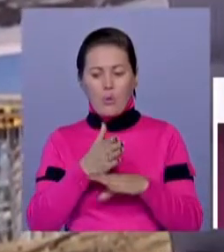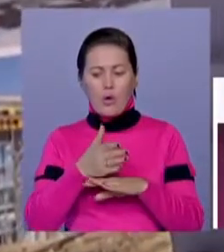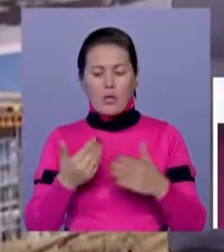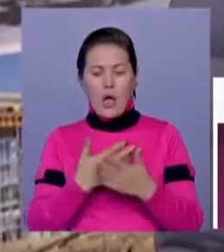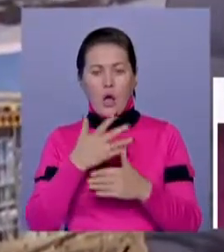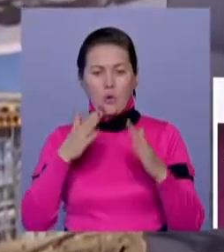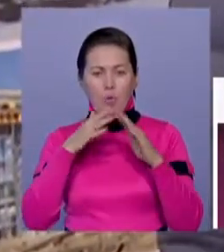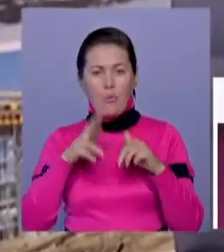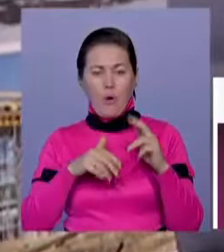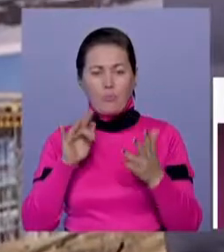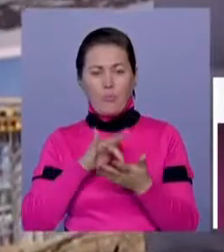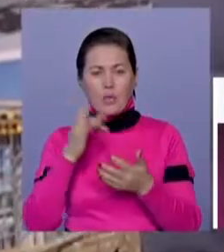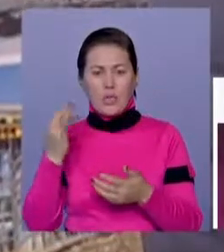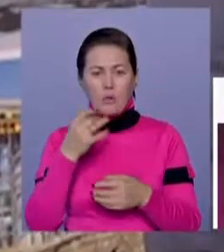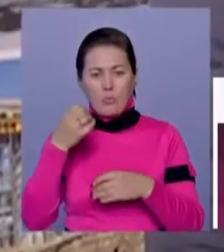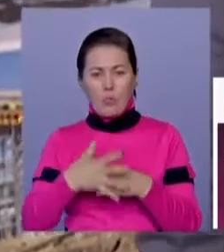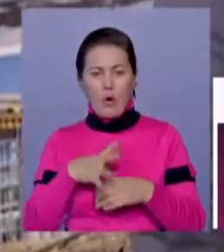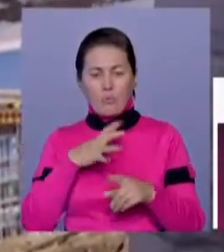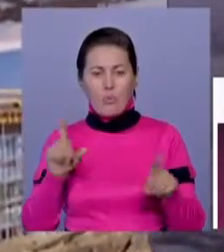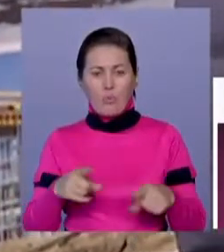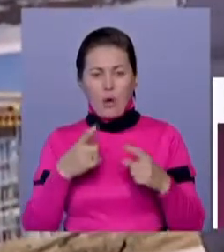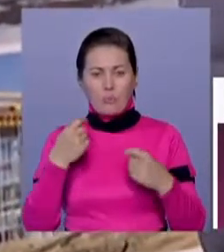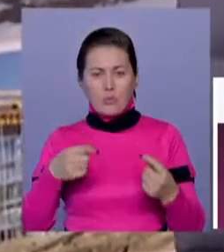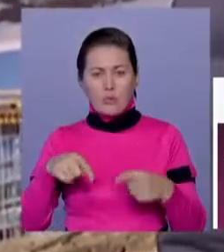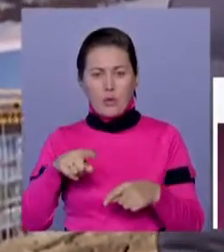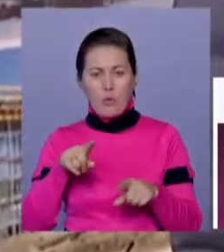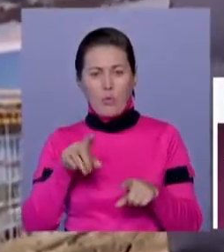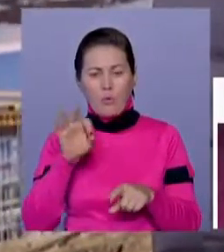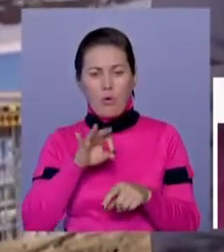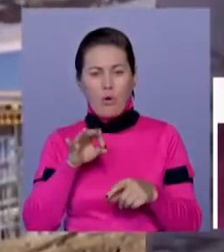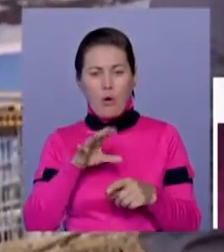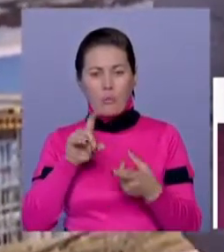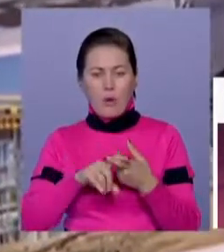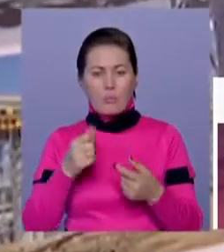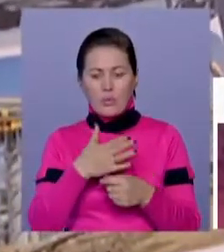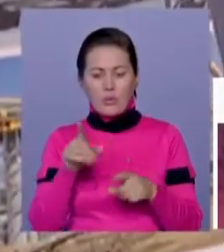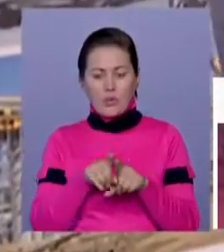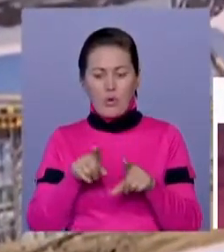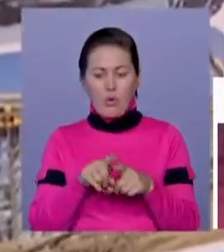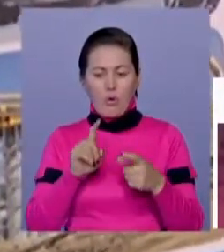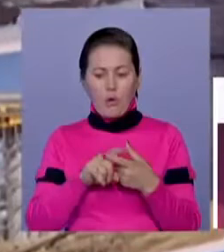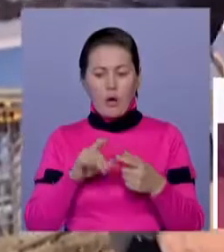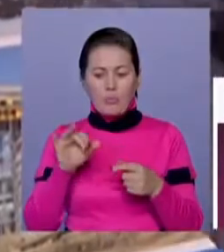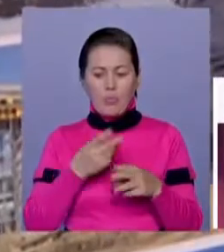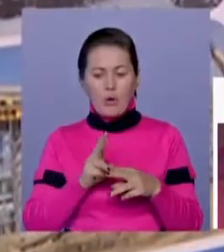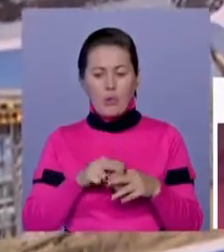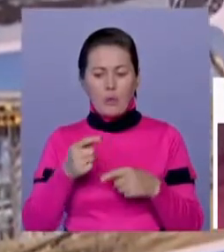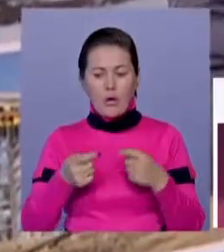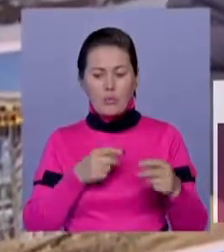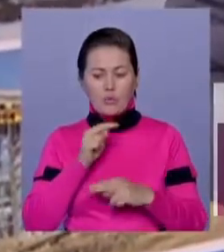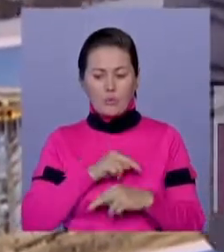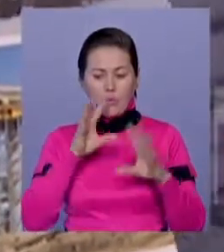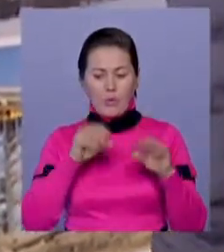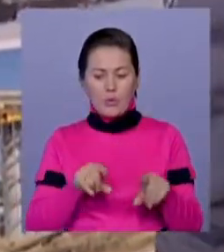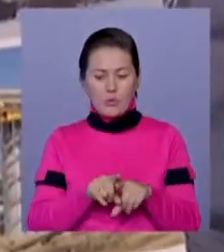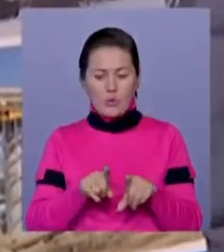үйлер салынуда, қаланың тарихи орталығы жаңаруда, бизнес өркен жаюда. Міне, мұнда сіздердің үлестеріңіз айтарлықтай, атқарылған істердің